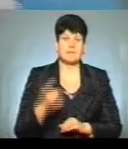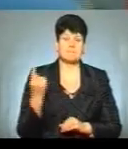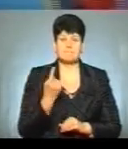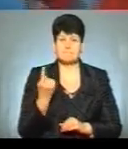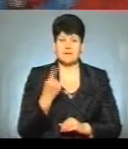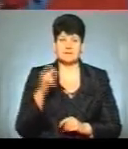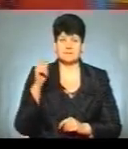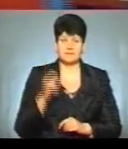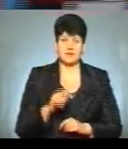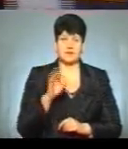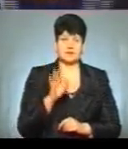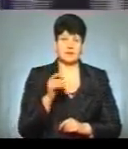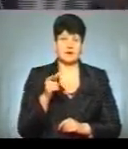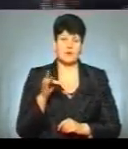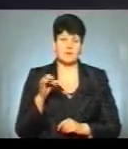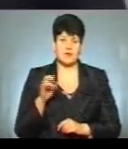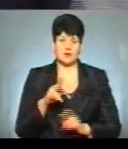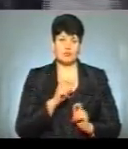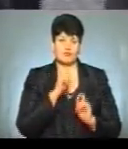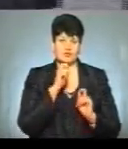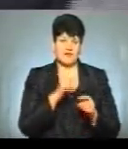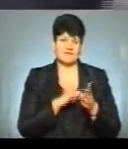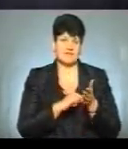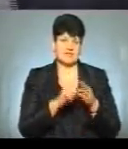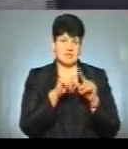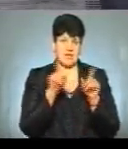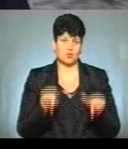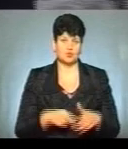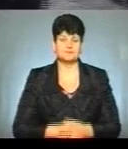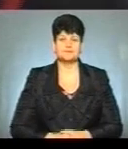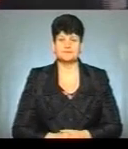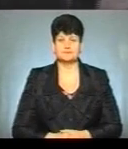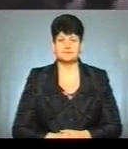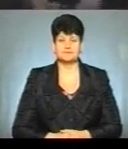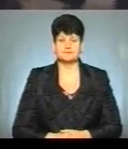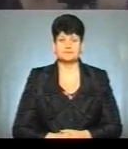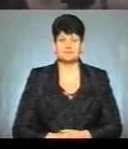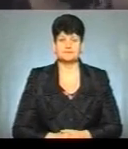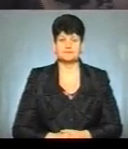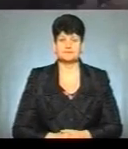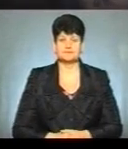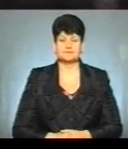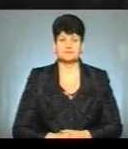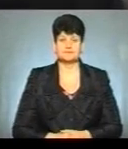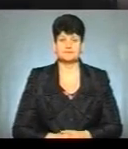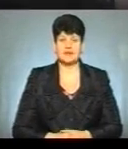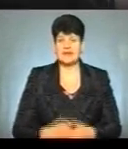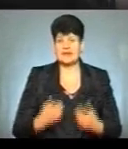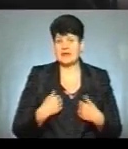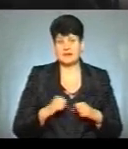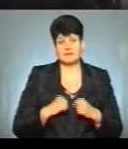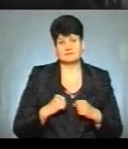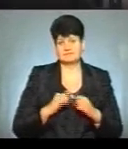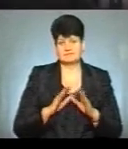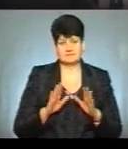Першим фінішує Олександр Гром'як. Йому вручають відзнаку. Я не напрягався